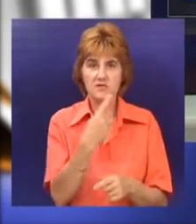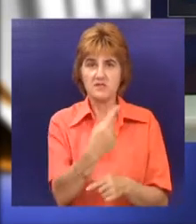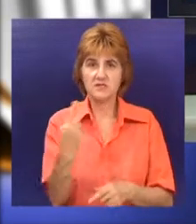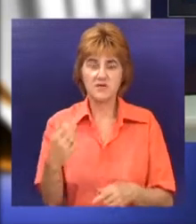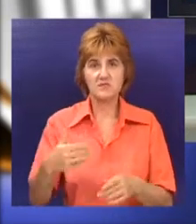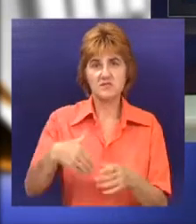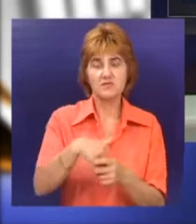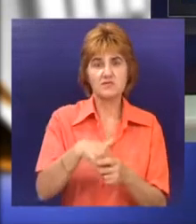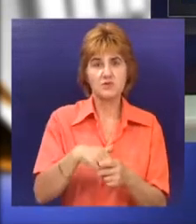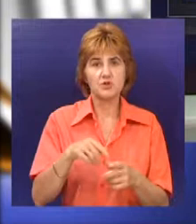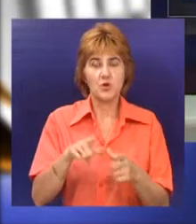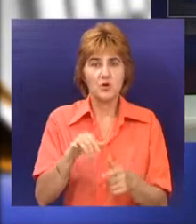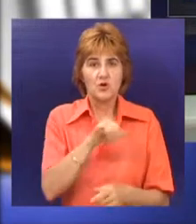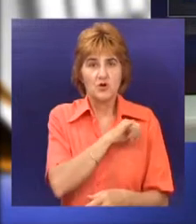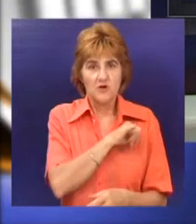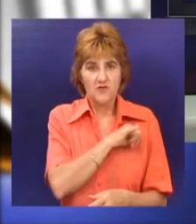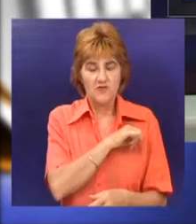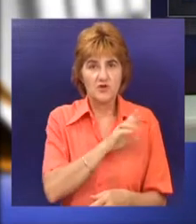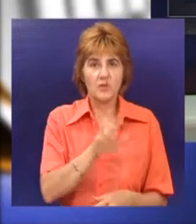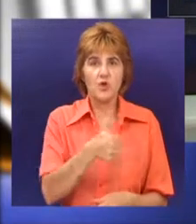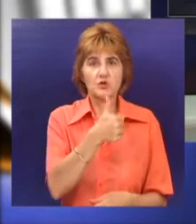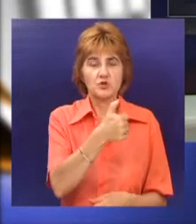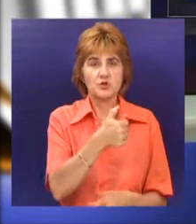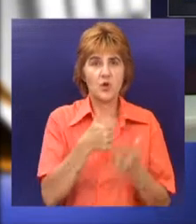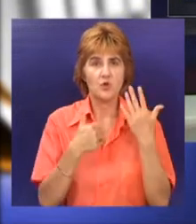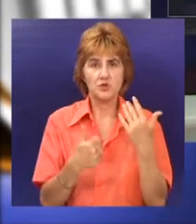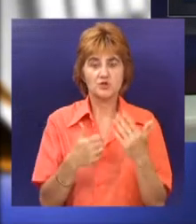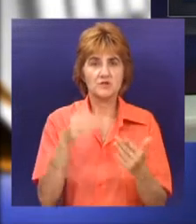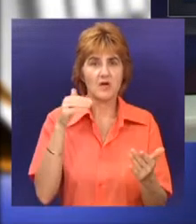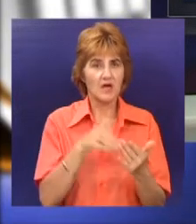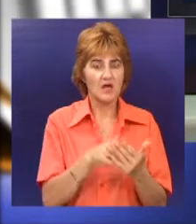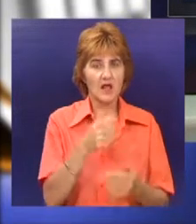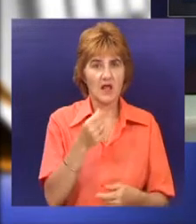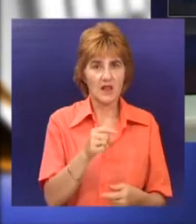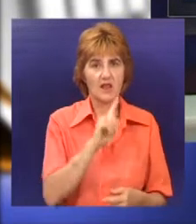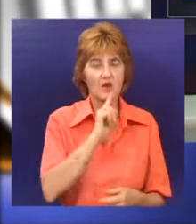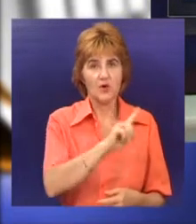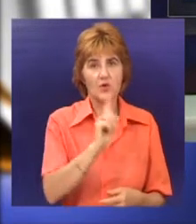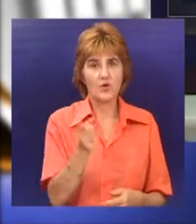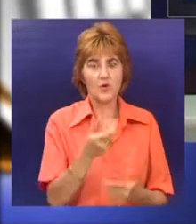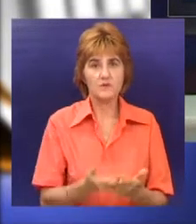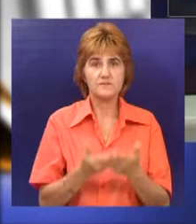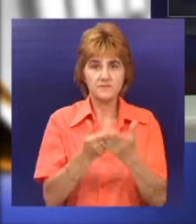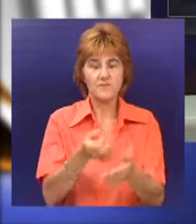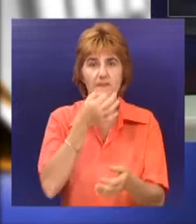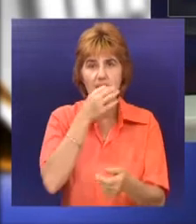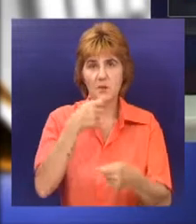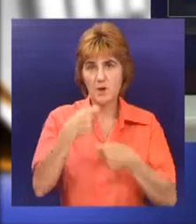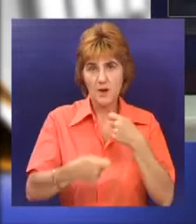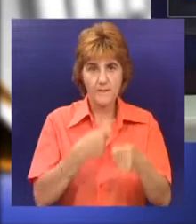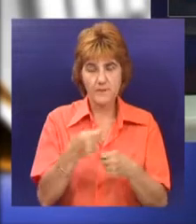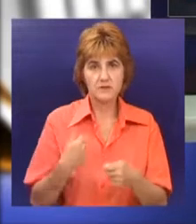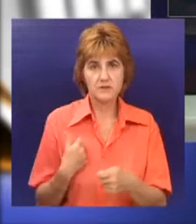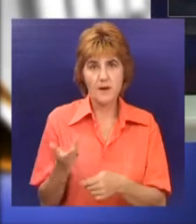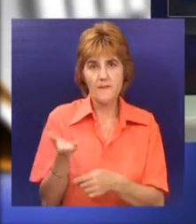Vojvodini. Ugovore i jednokratnu pomoć u iznosu od po 160.000 dinara dobili su oni koji su dostavili najbolje projekte,